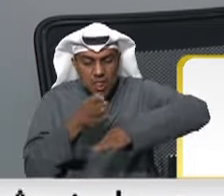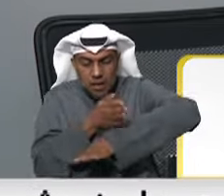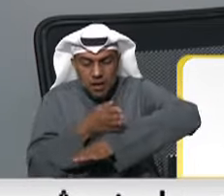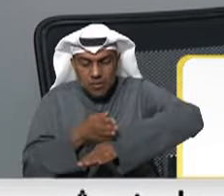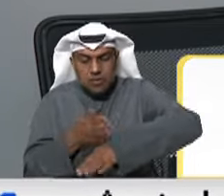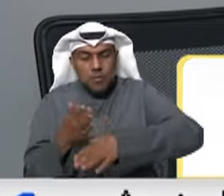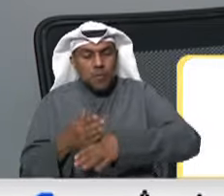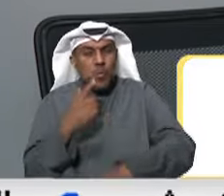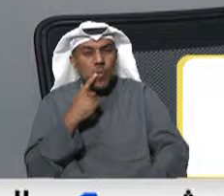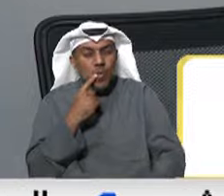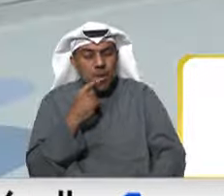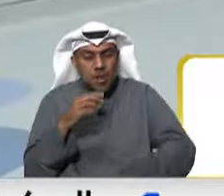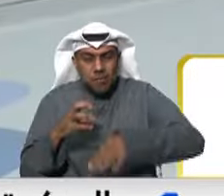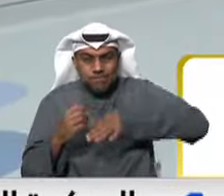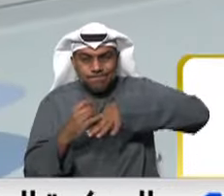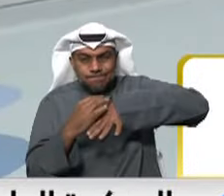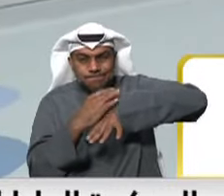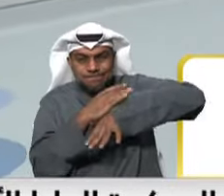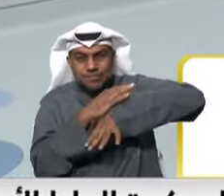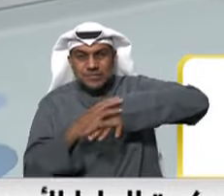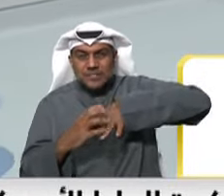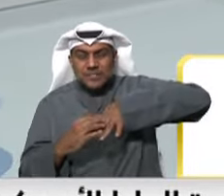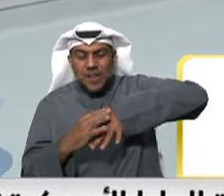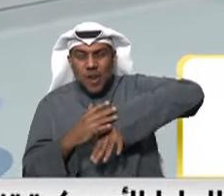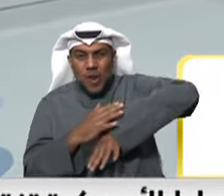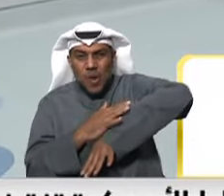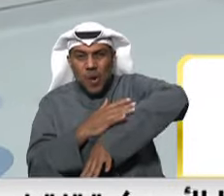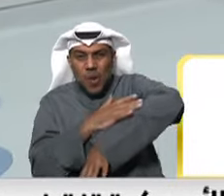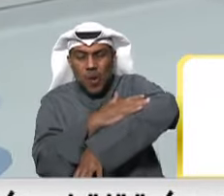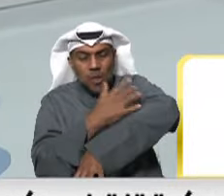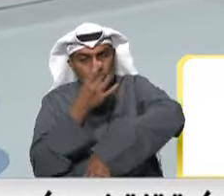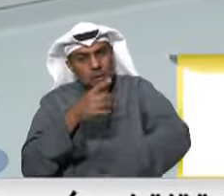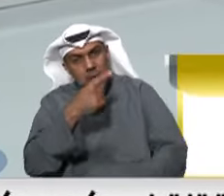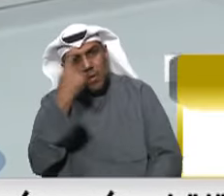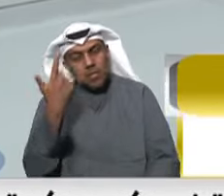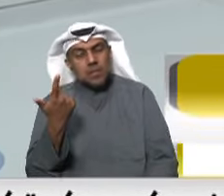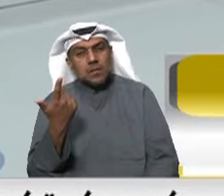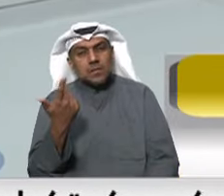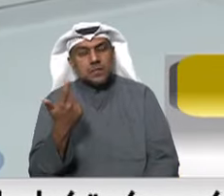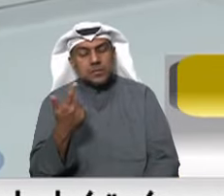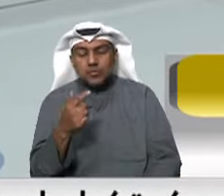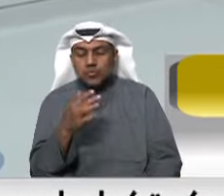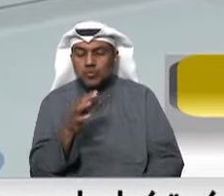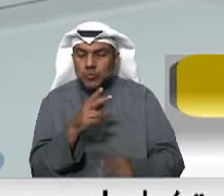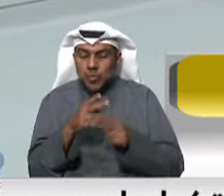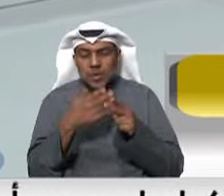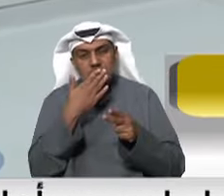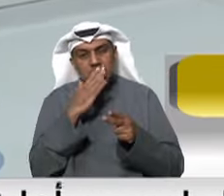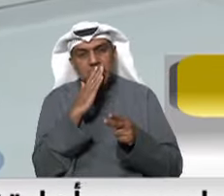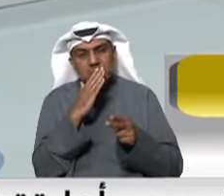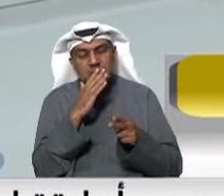أي مكان بالجسم فعليا. العلاج في الأكسجين المضغوط أحد العلاجات اللي توفرها الدولة، احنا فخورين فيها،